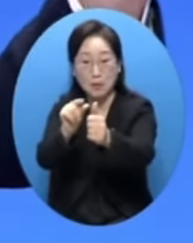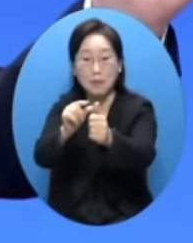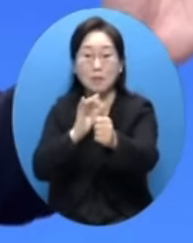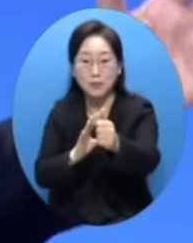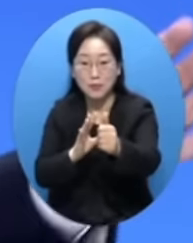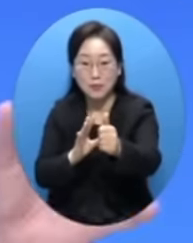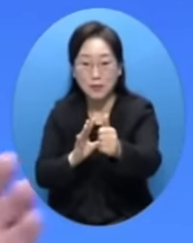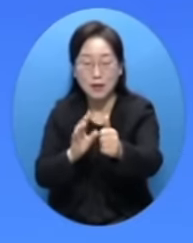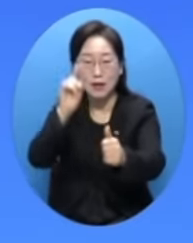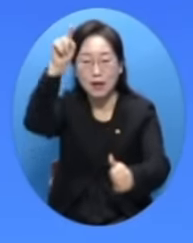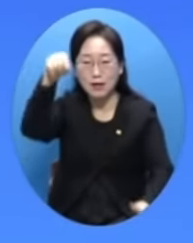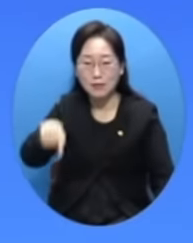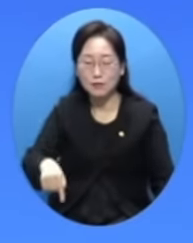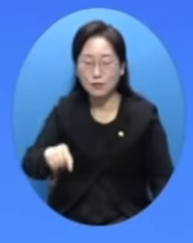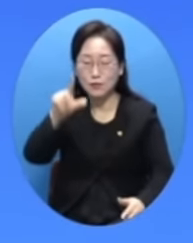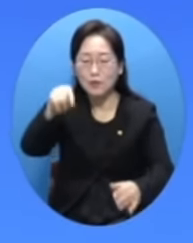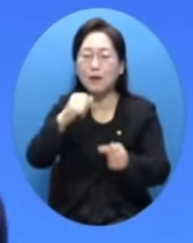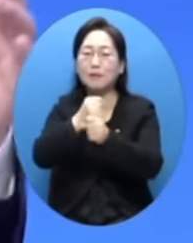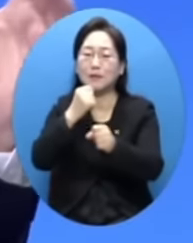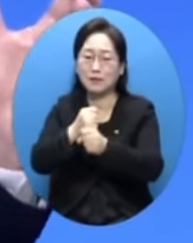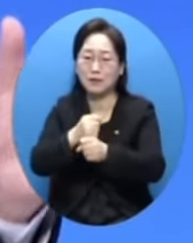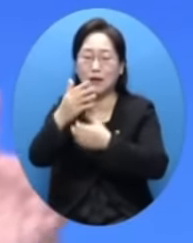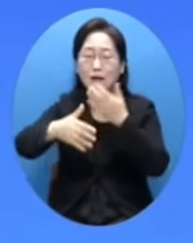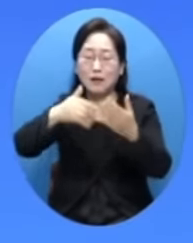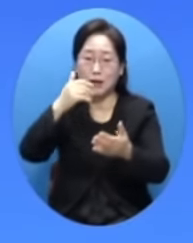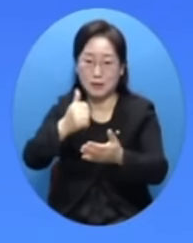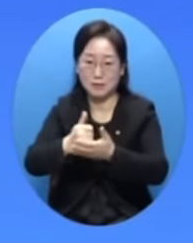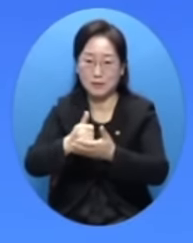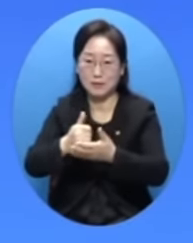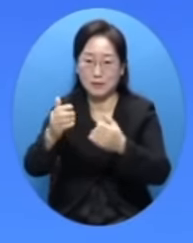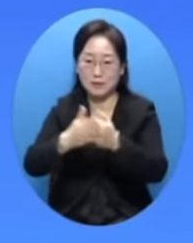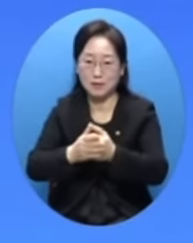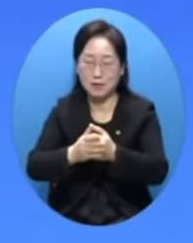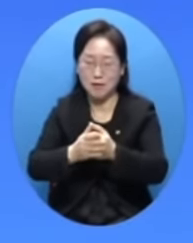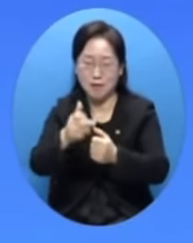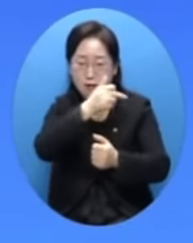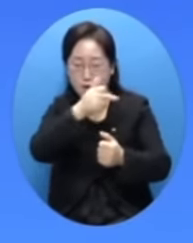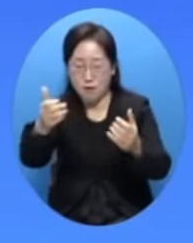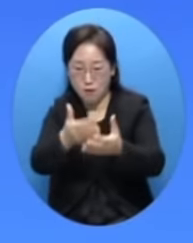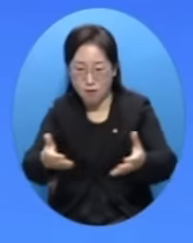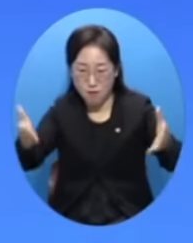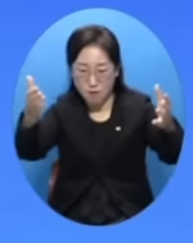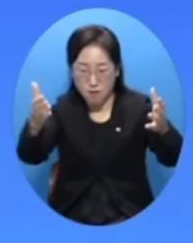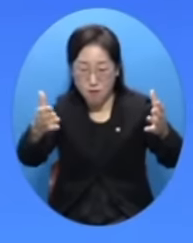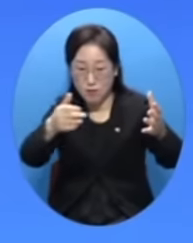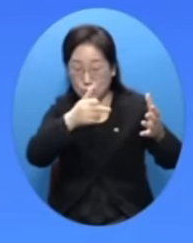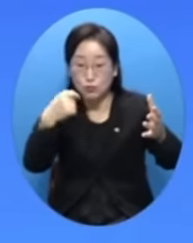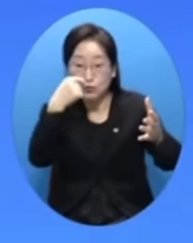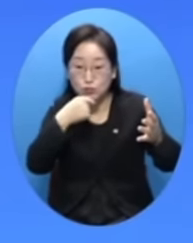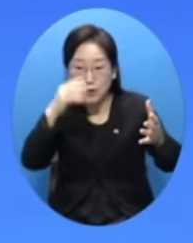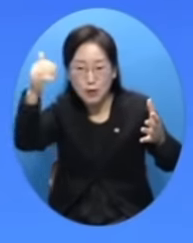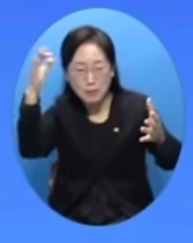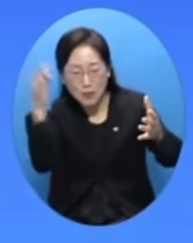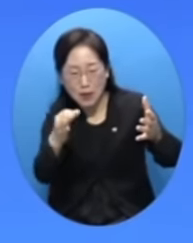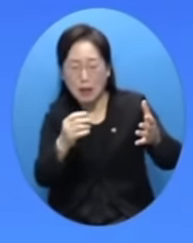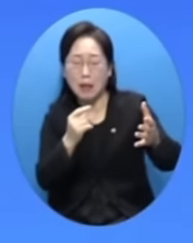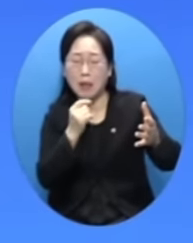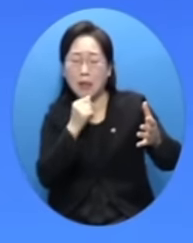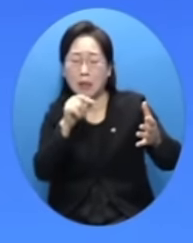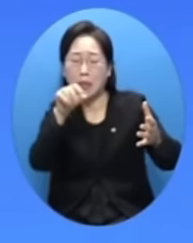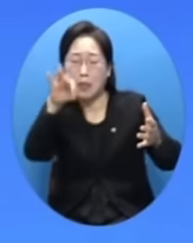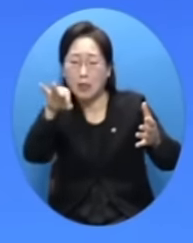온 우주만물을 만드신 하나님이시기 때문에 우리에게 아 우리가 아무리 이상 큰 릇을 해도 하나님이 보시게 작은 것입니다 그